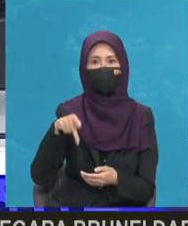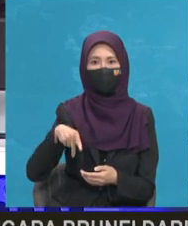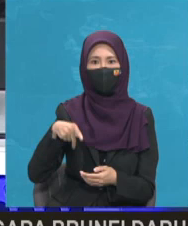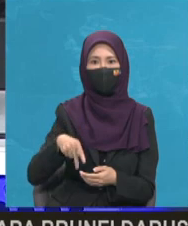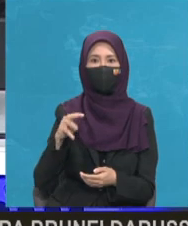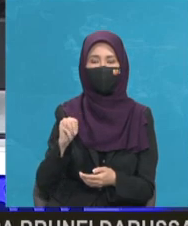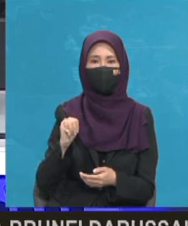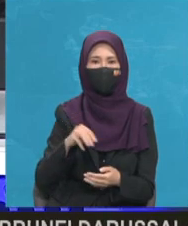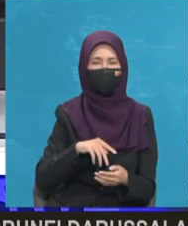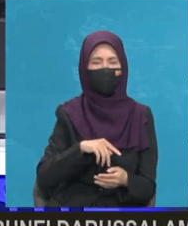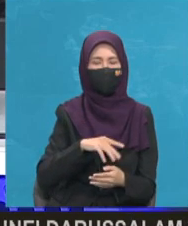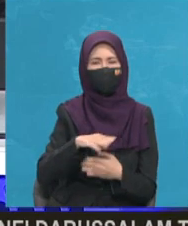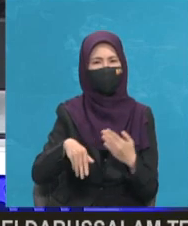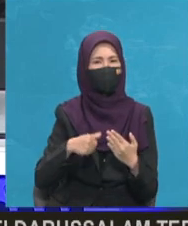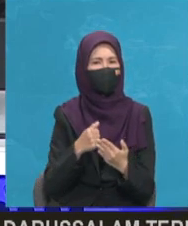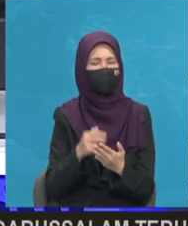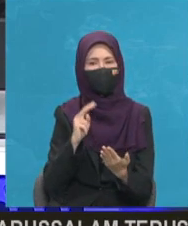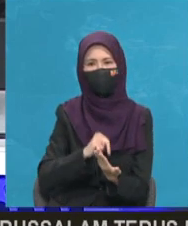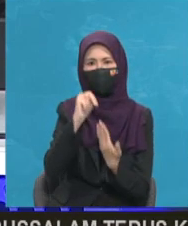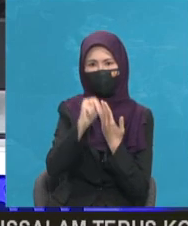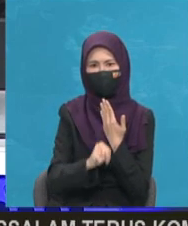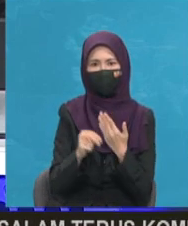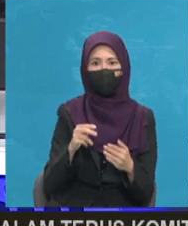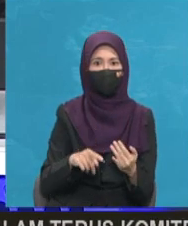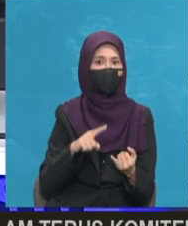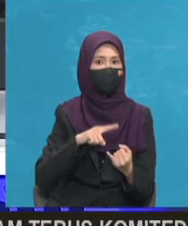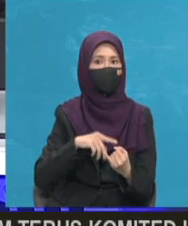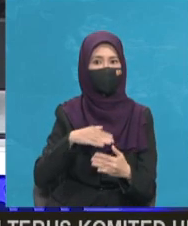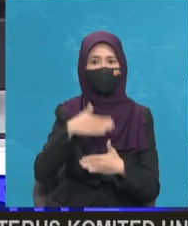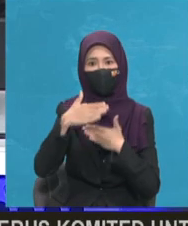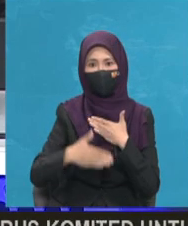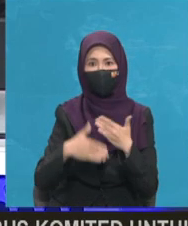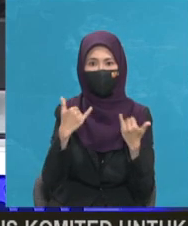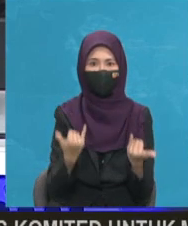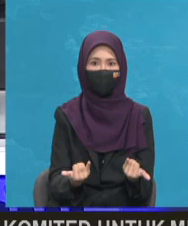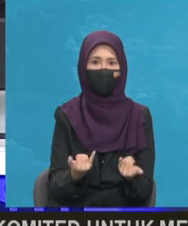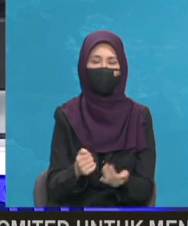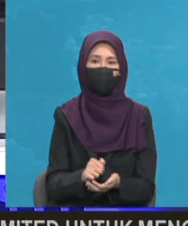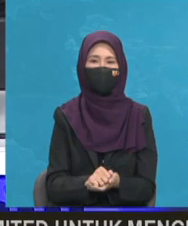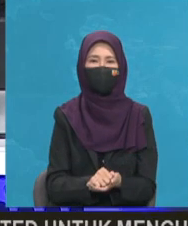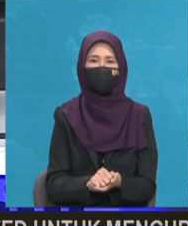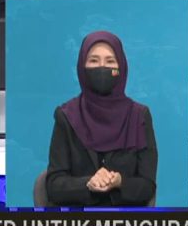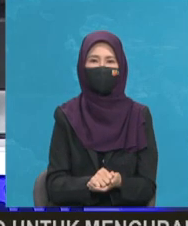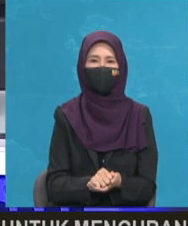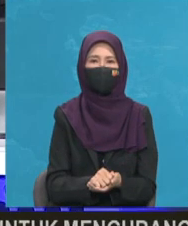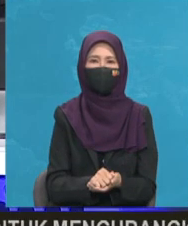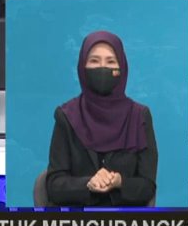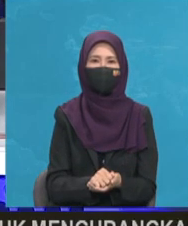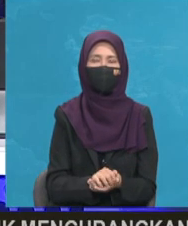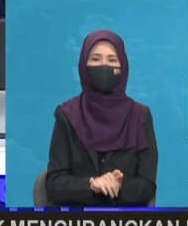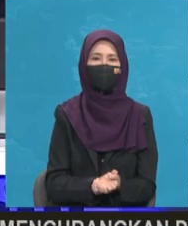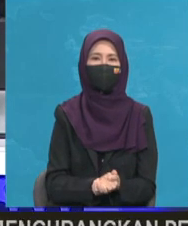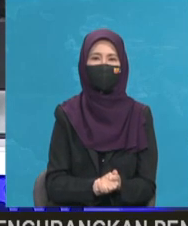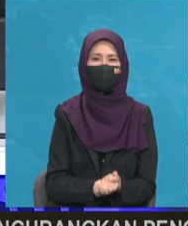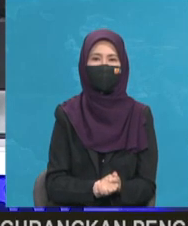Pulau November berakhir hari ini dengan tema peluang-peluang sektor pertanian di masa hadapan sebelum jurang jabatan